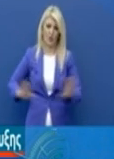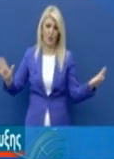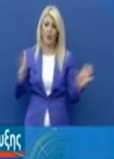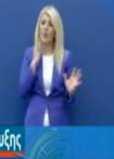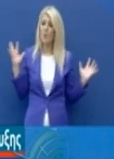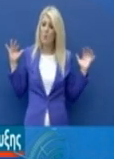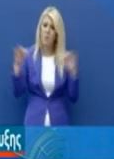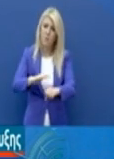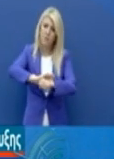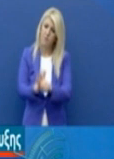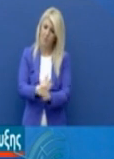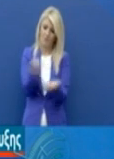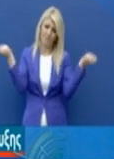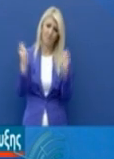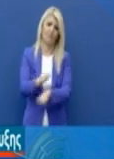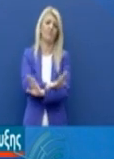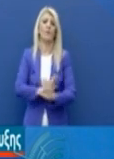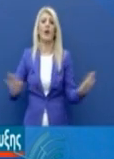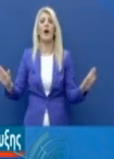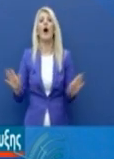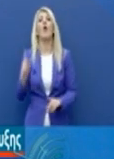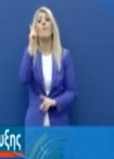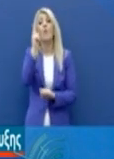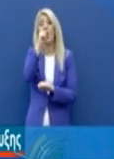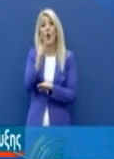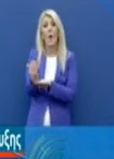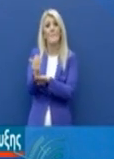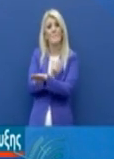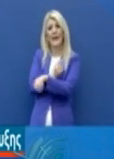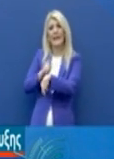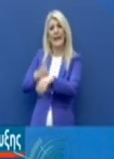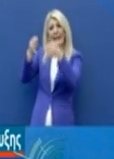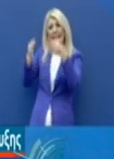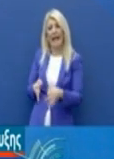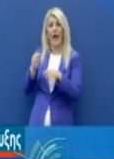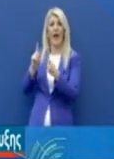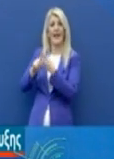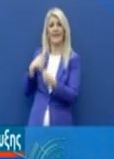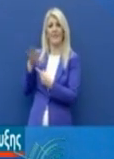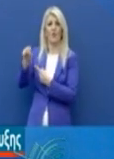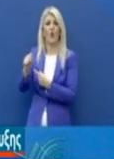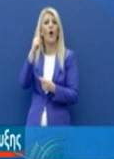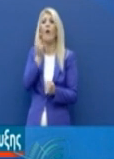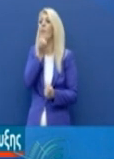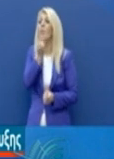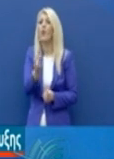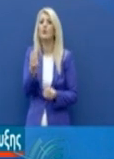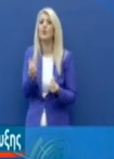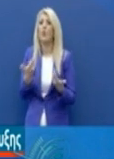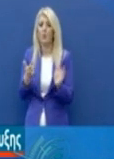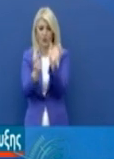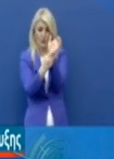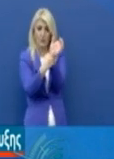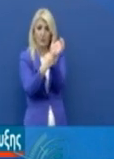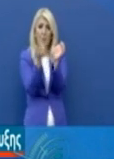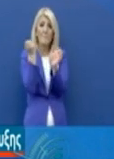στη νέα υπουργική απόφαση με τα μέτρα υπάρχουν περιορισμοί στις πωλήσεις του χονδρεμπορίου. Συγκεκριμένα μετά τα φαινόμενα